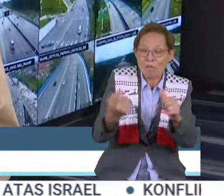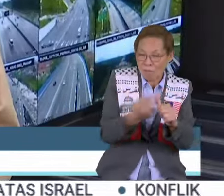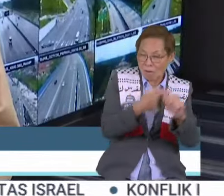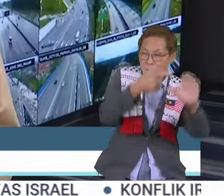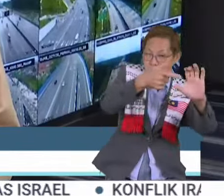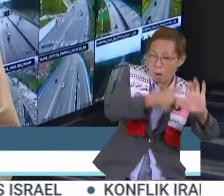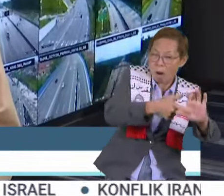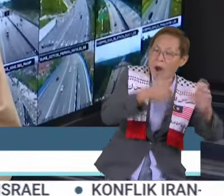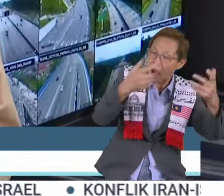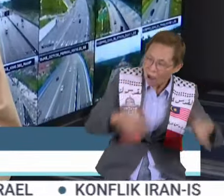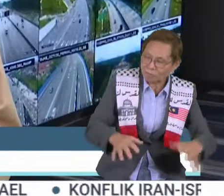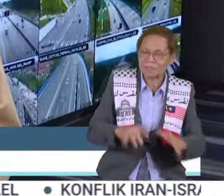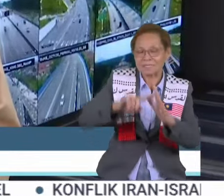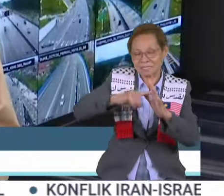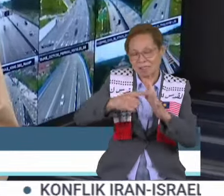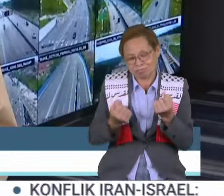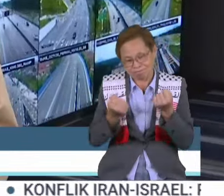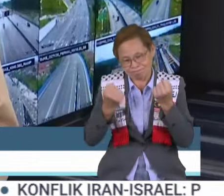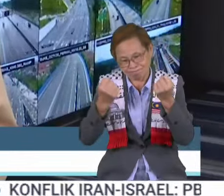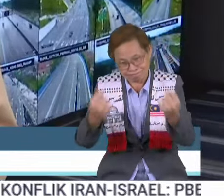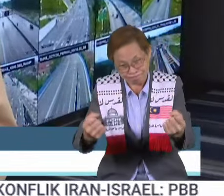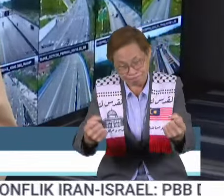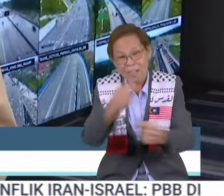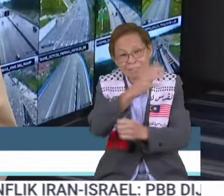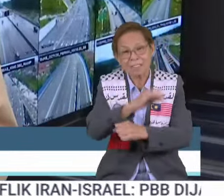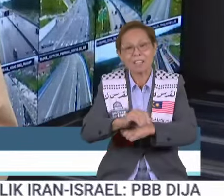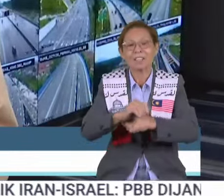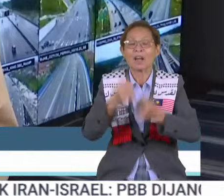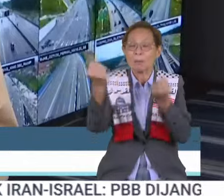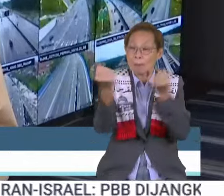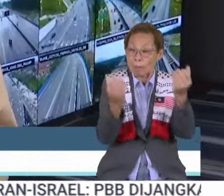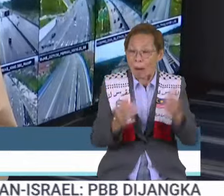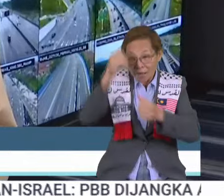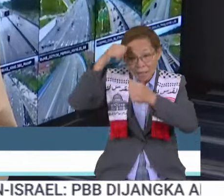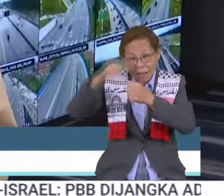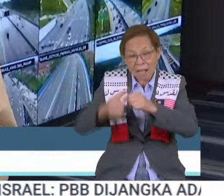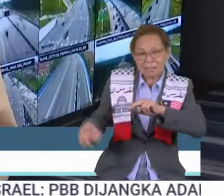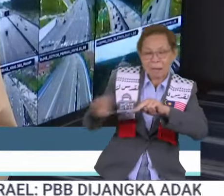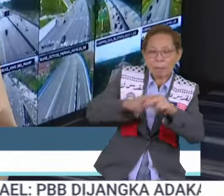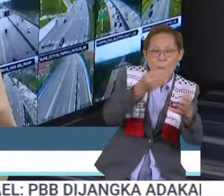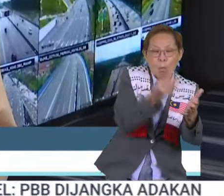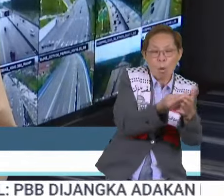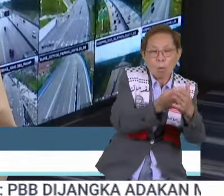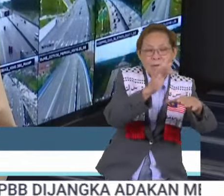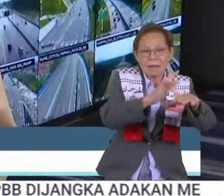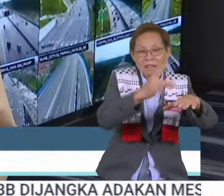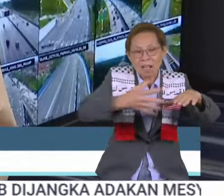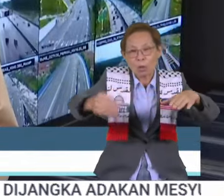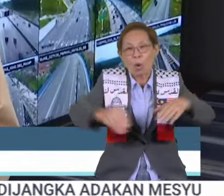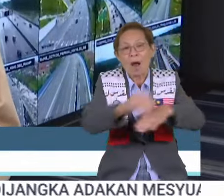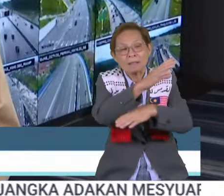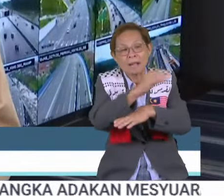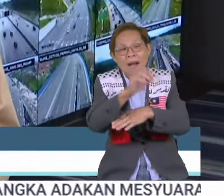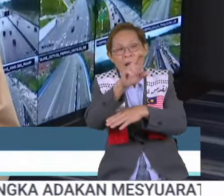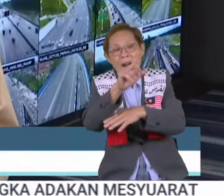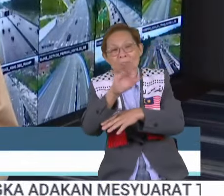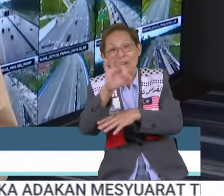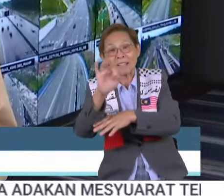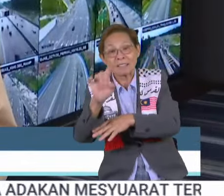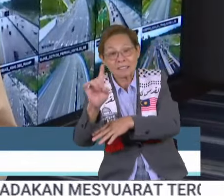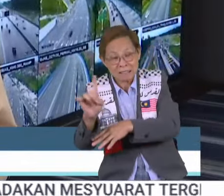dahulu sebelum memulakan perjalanan seterusnya. Dan pengguna juga diingatkan untuk tambah nilai kad touch and go dan RFID anda